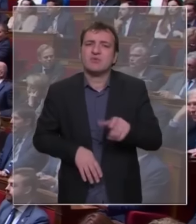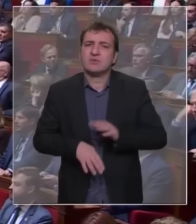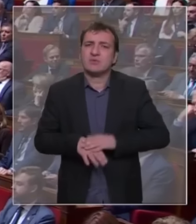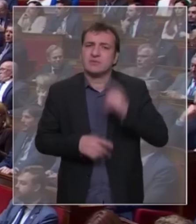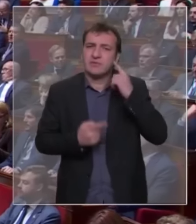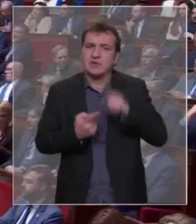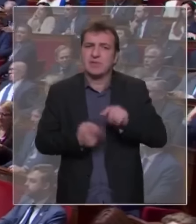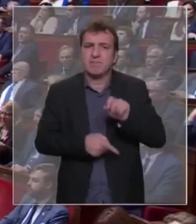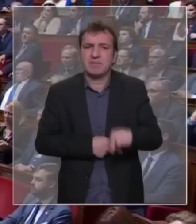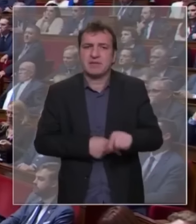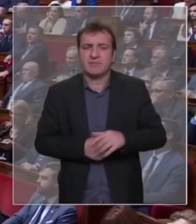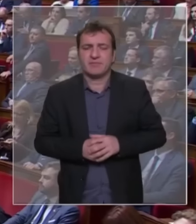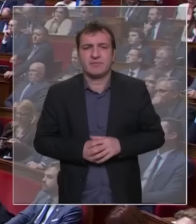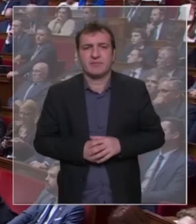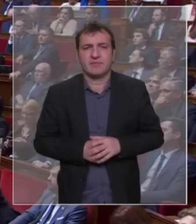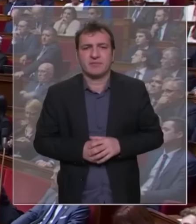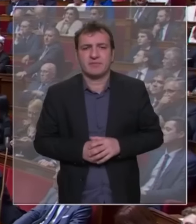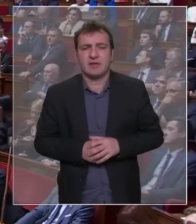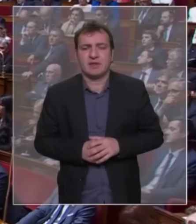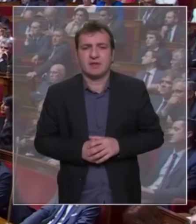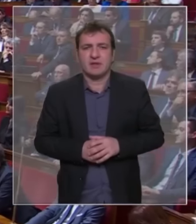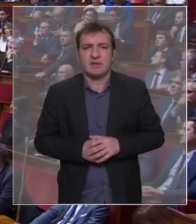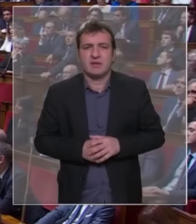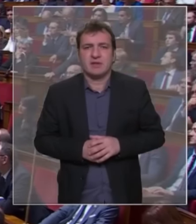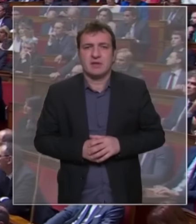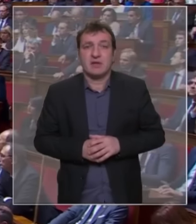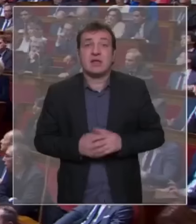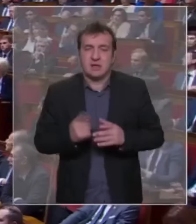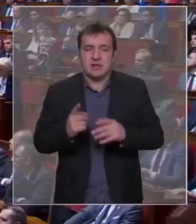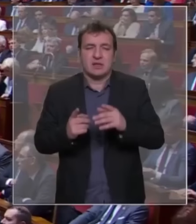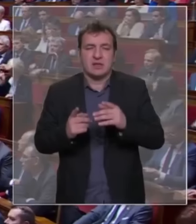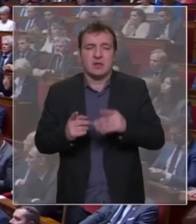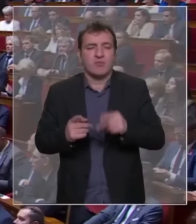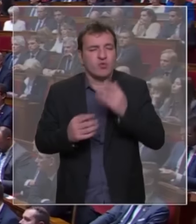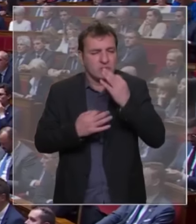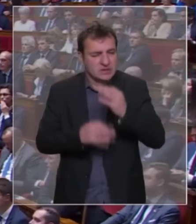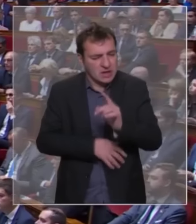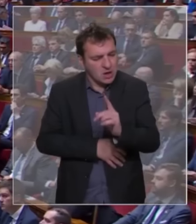sujet de la question de l'eau.